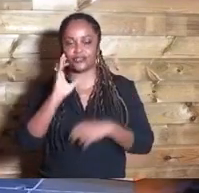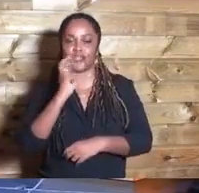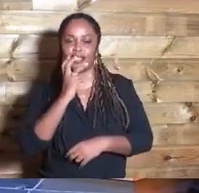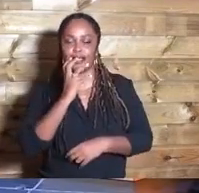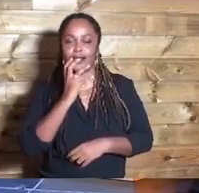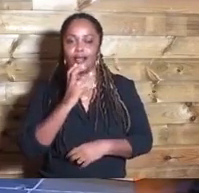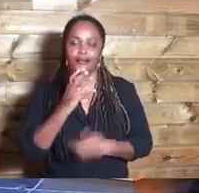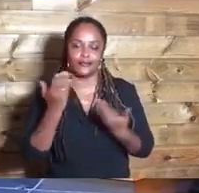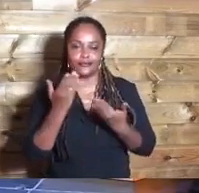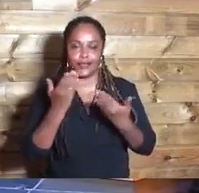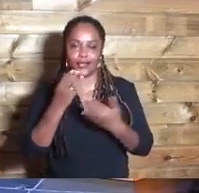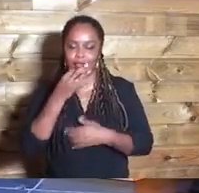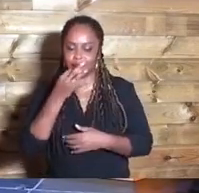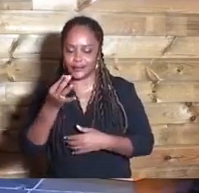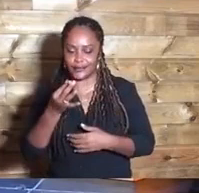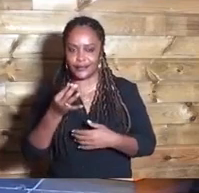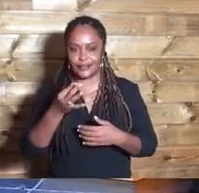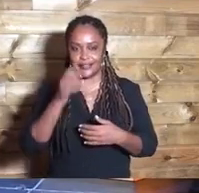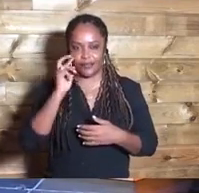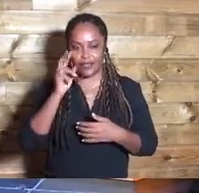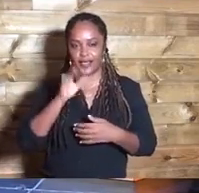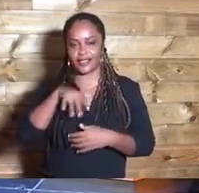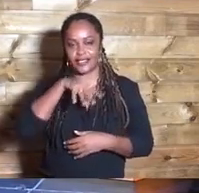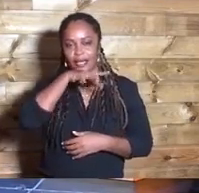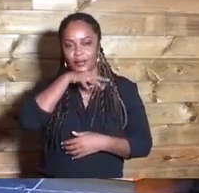habité, mais pour charge, il peut porter charge.